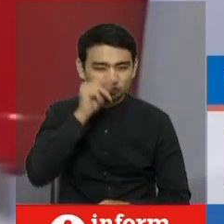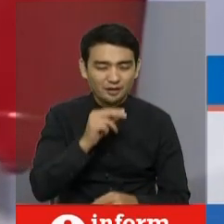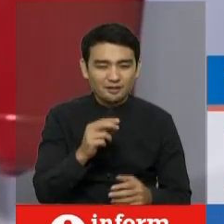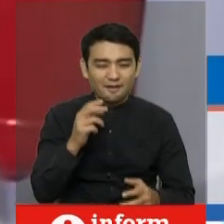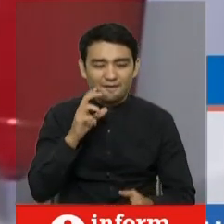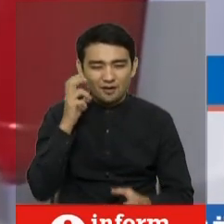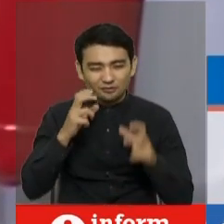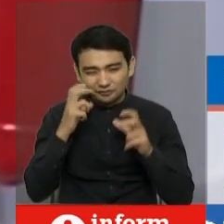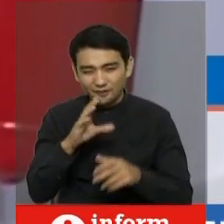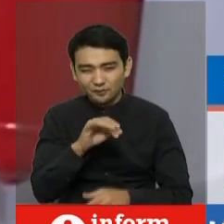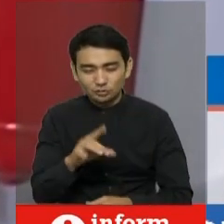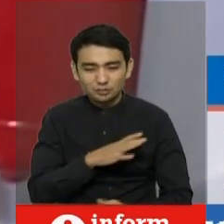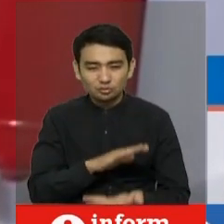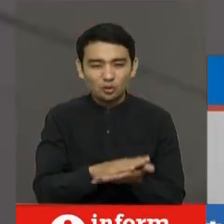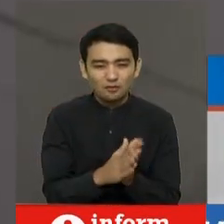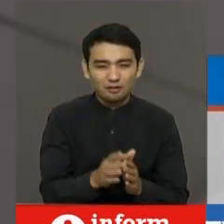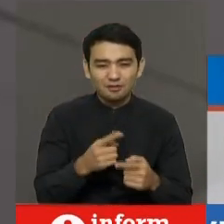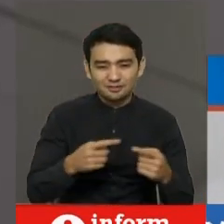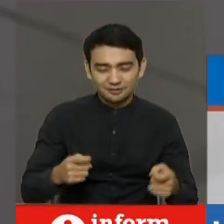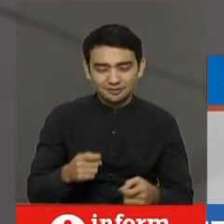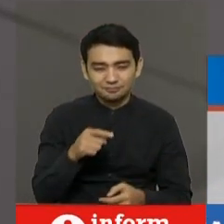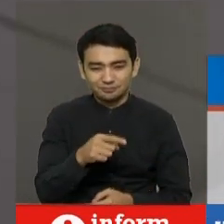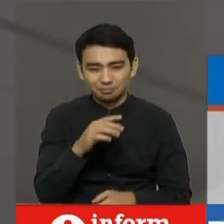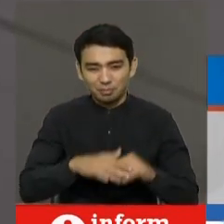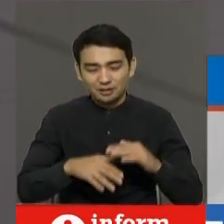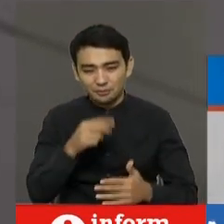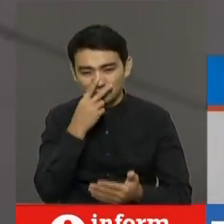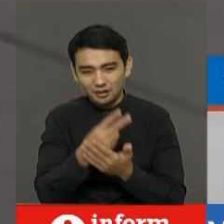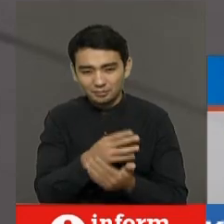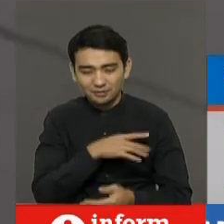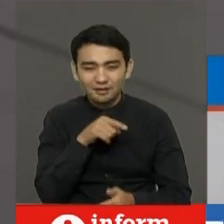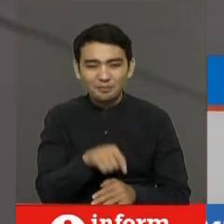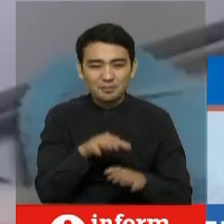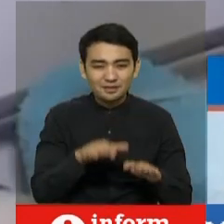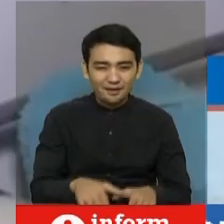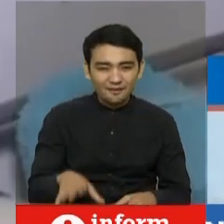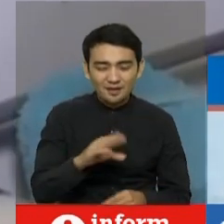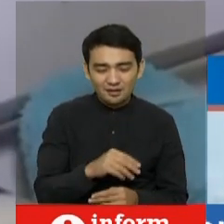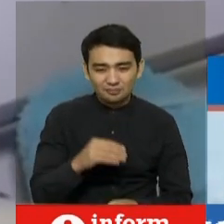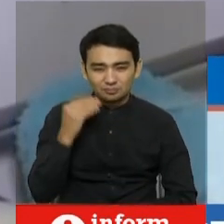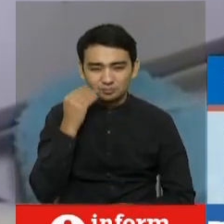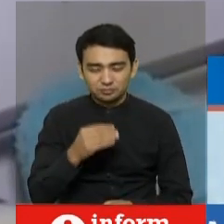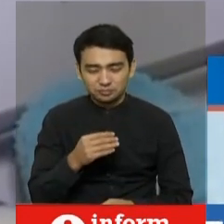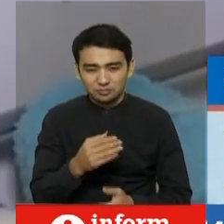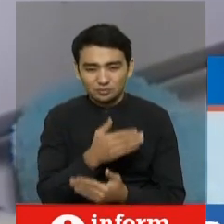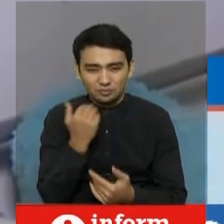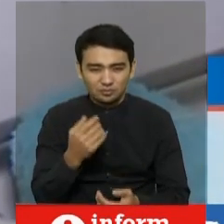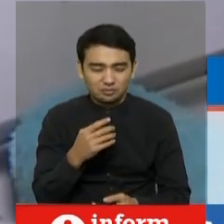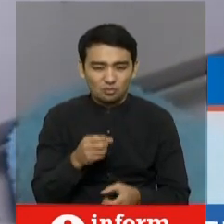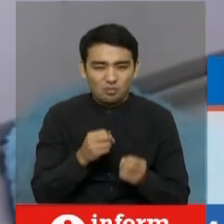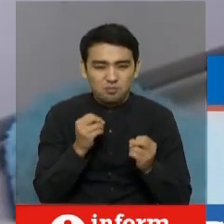вузов в хостелах по договору. Но, как показала практика, для постоянного нахождения не все эти места оказались подходящими и даже